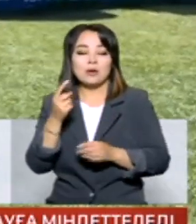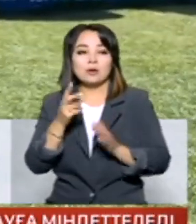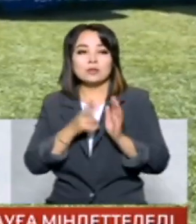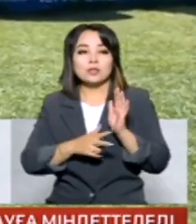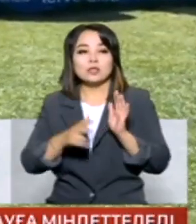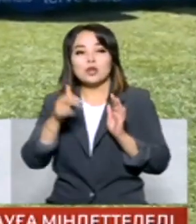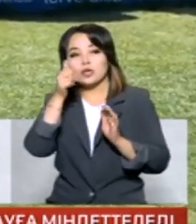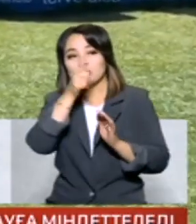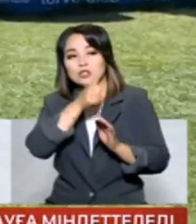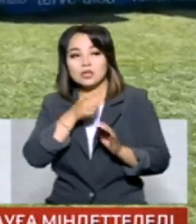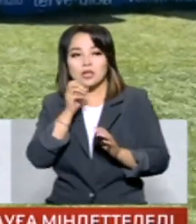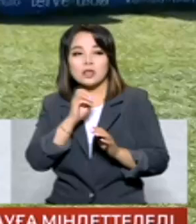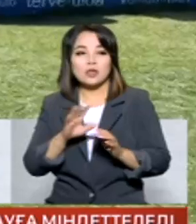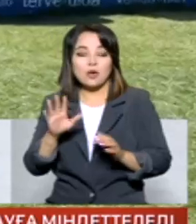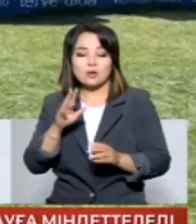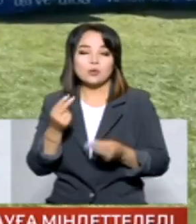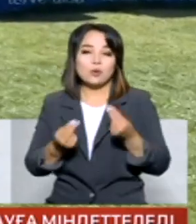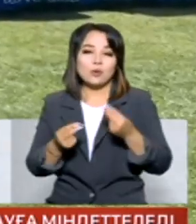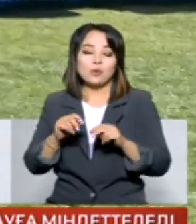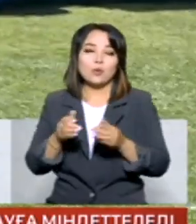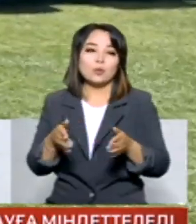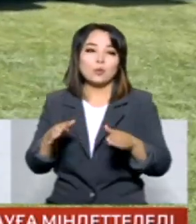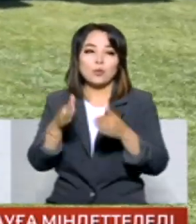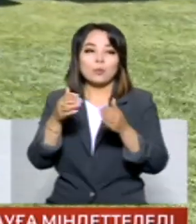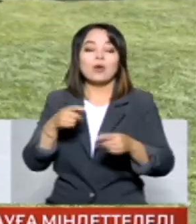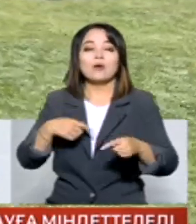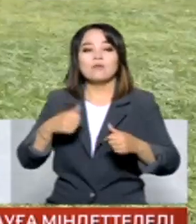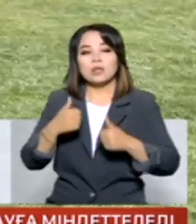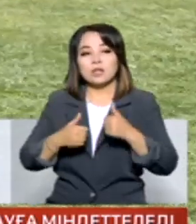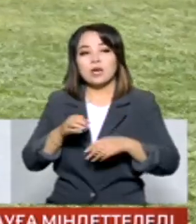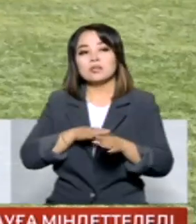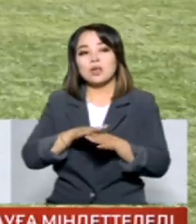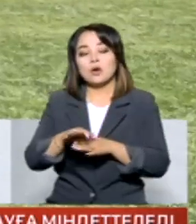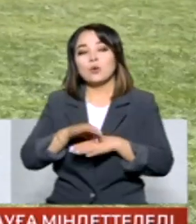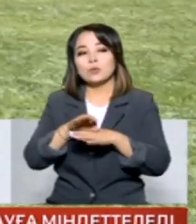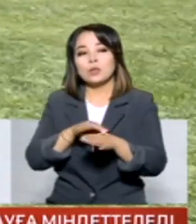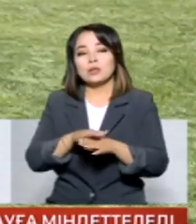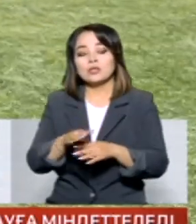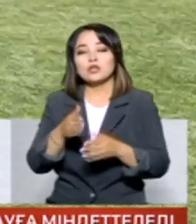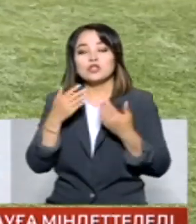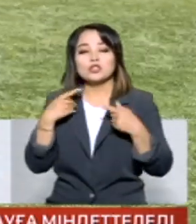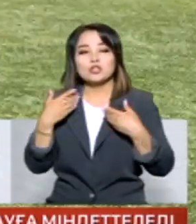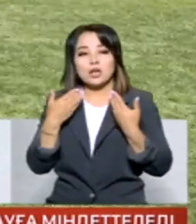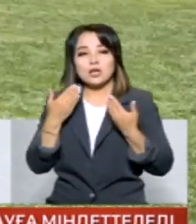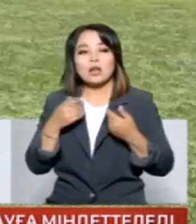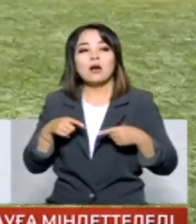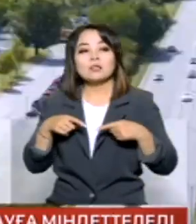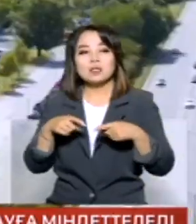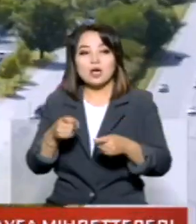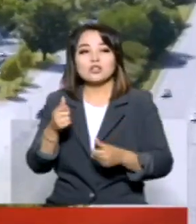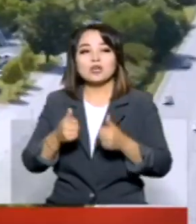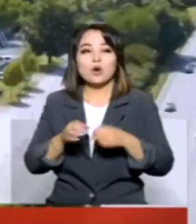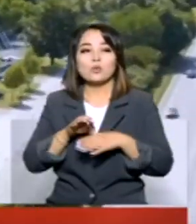жылғы Еуропа доп додасының финалы өткен. Қазір негізінен жеңіл атлетика жарыстары өтеді.